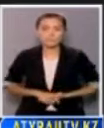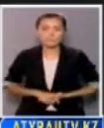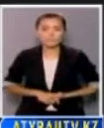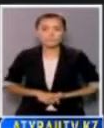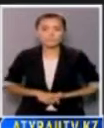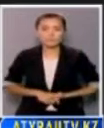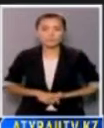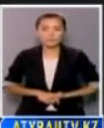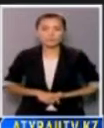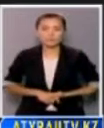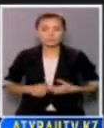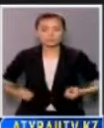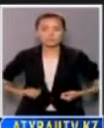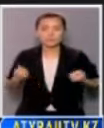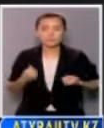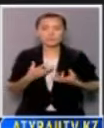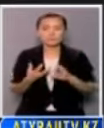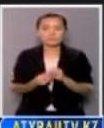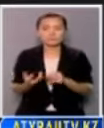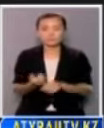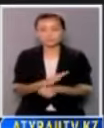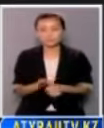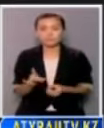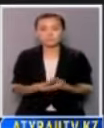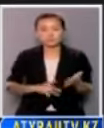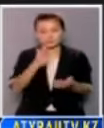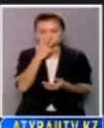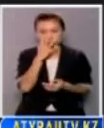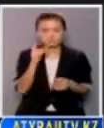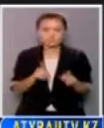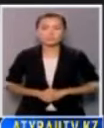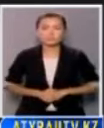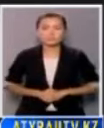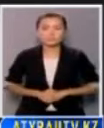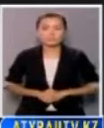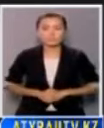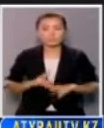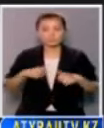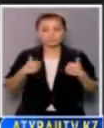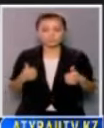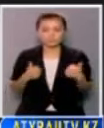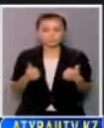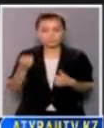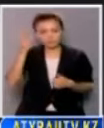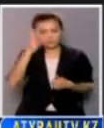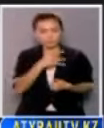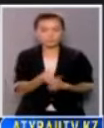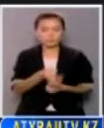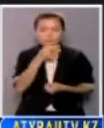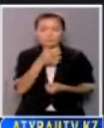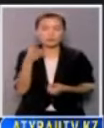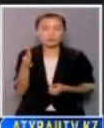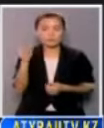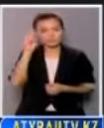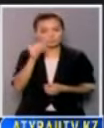Белгілі бір себептермен жаңағы несінен түспей қалдым, бірақ енді шетелден басқа қараған кезде мен Түркияны өзіме алдым.